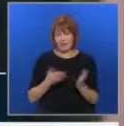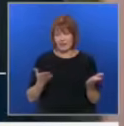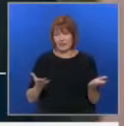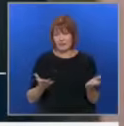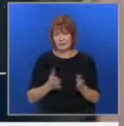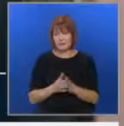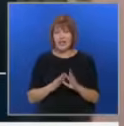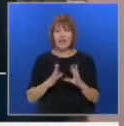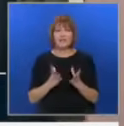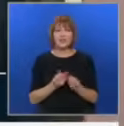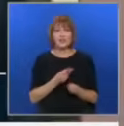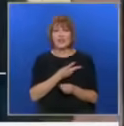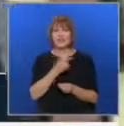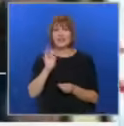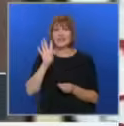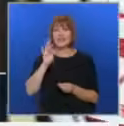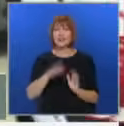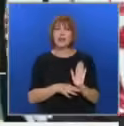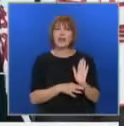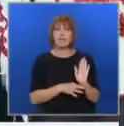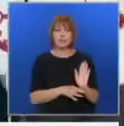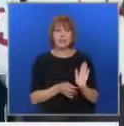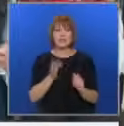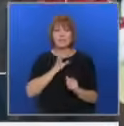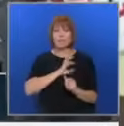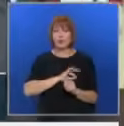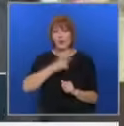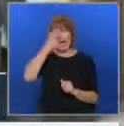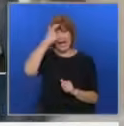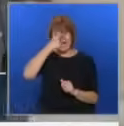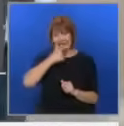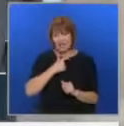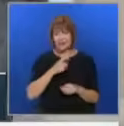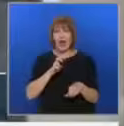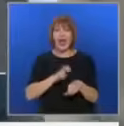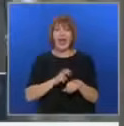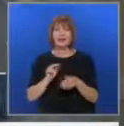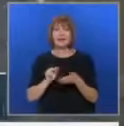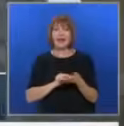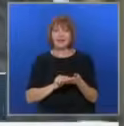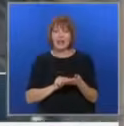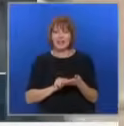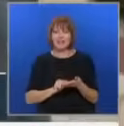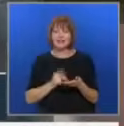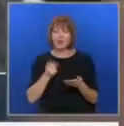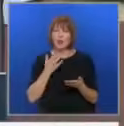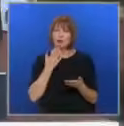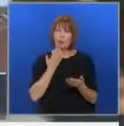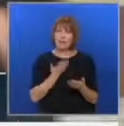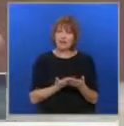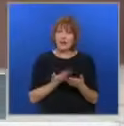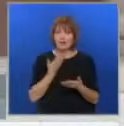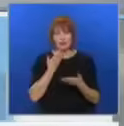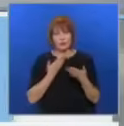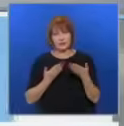правят. Всички 240 депутати са получили лично декларацията, която ППДБ предлагат за обсъждане.